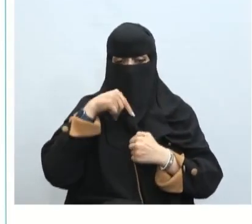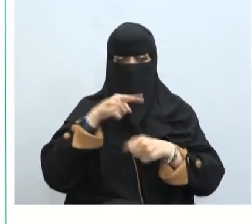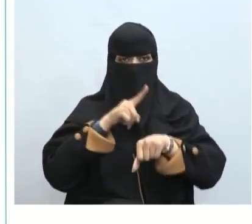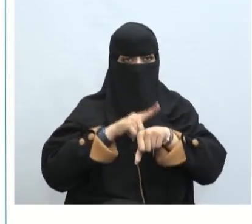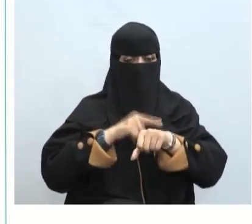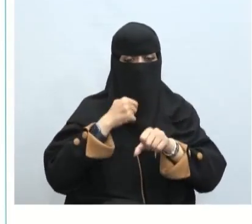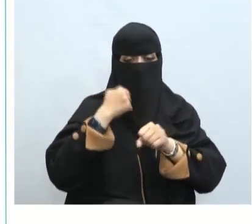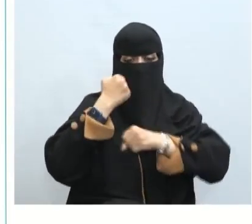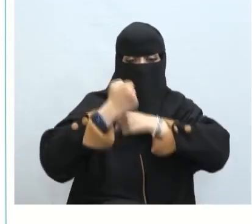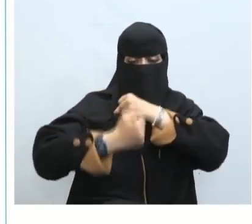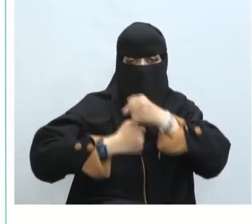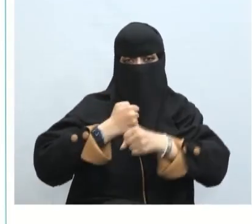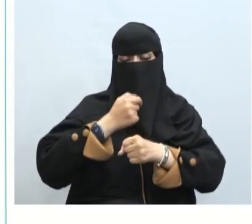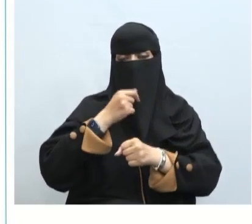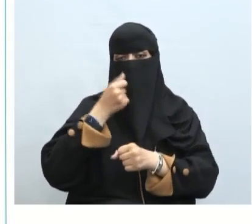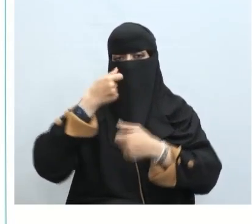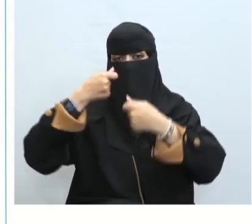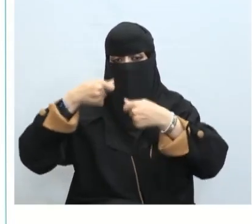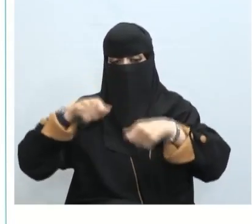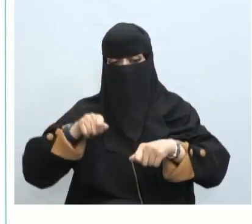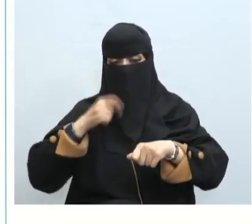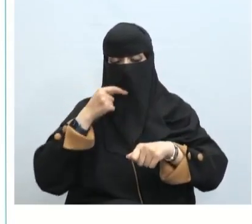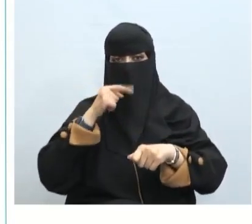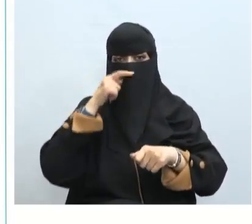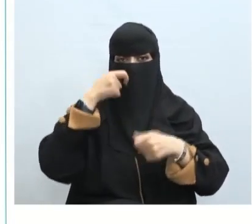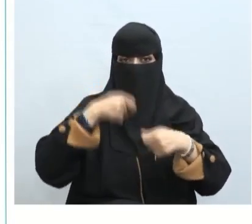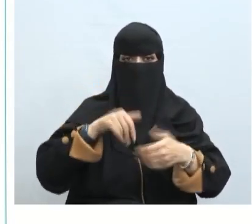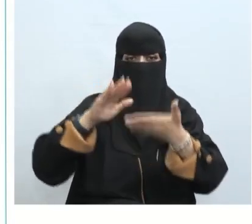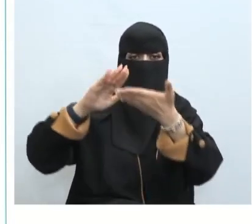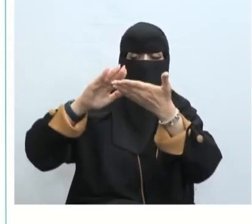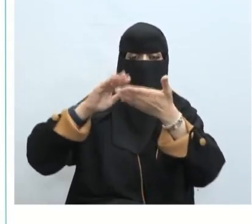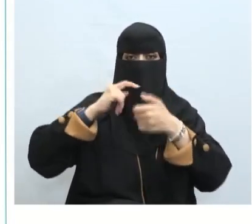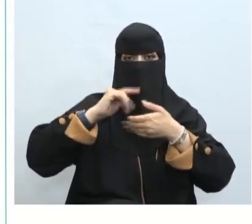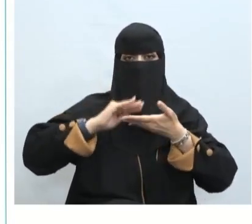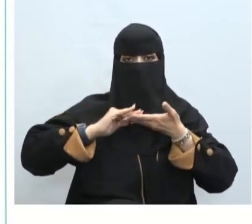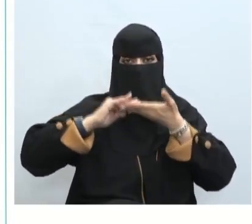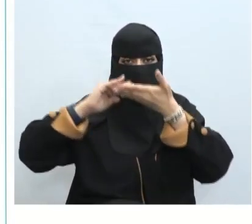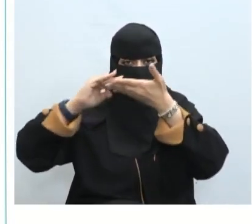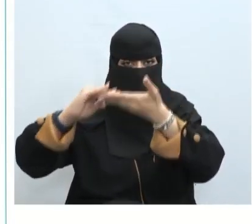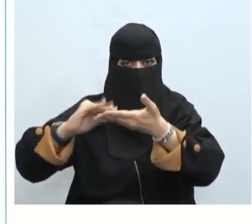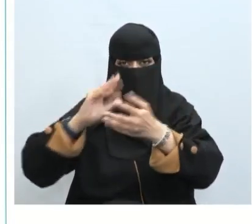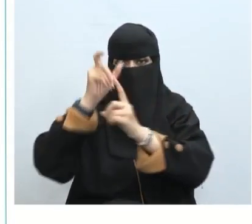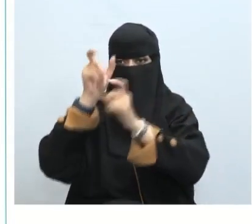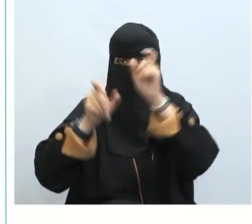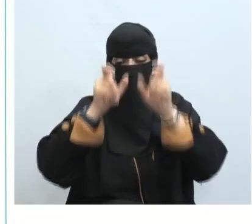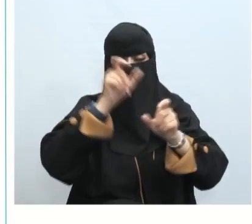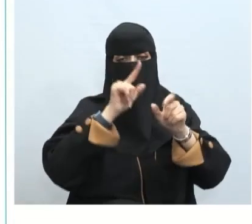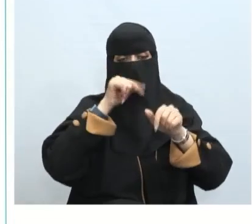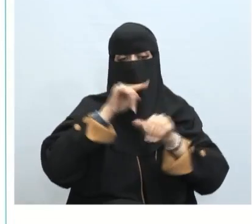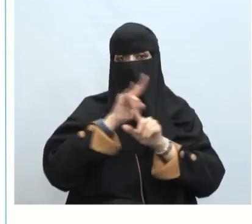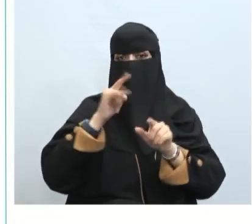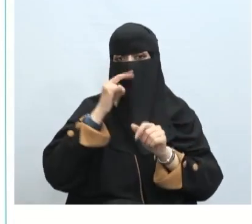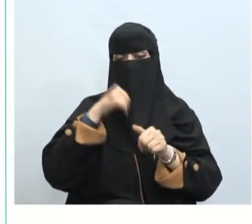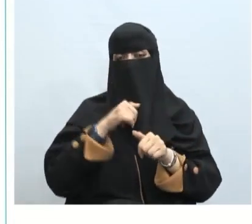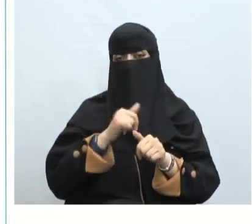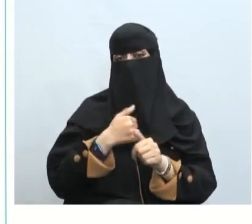ووقته وجهده وماله بطواعيه بمساعده الاخرين بما لا